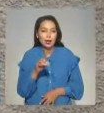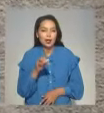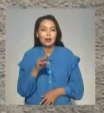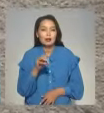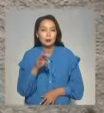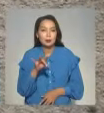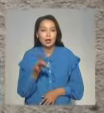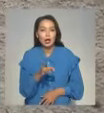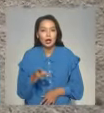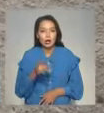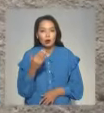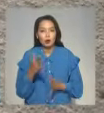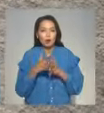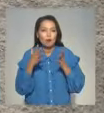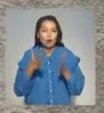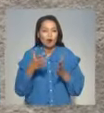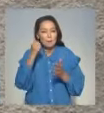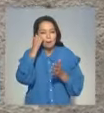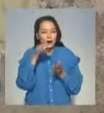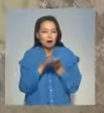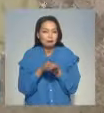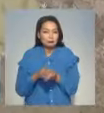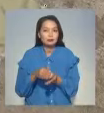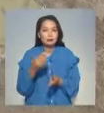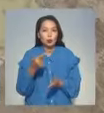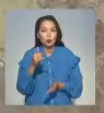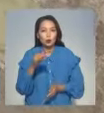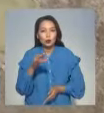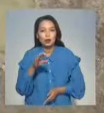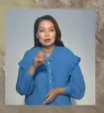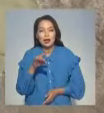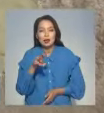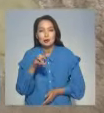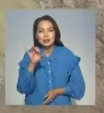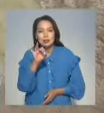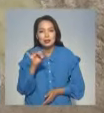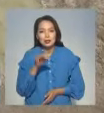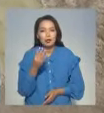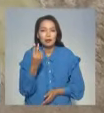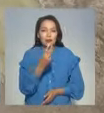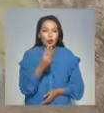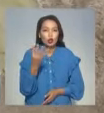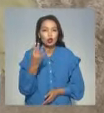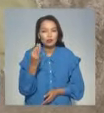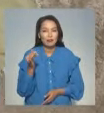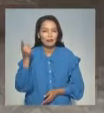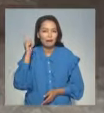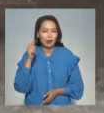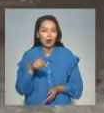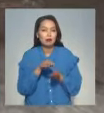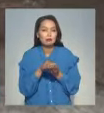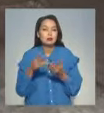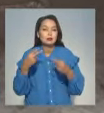сконцентрировано большинство погребальных памятников гунно-сарматской эпохи. Все они датируются 2 и 4 веками нашей эры.